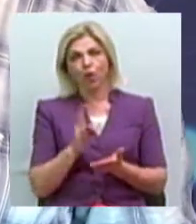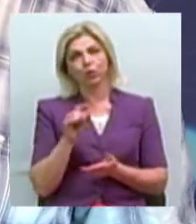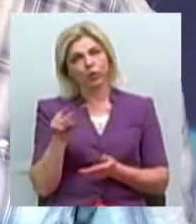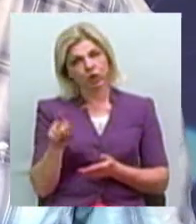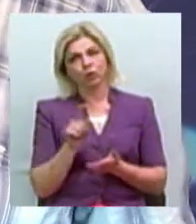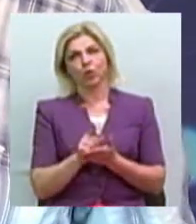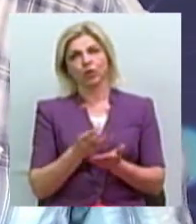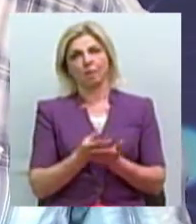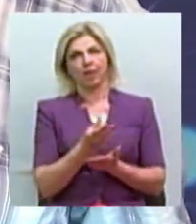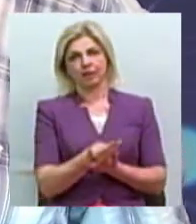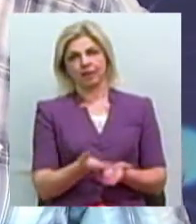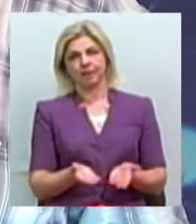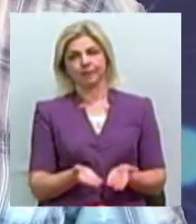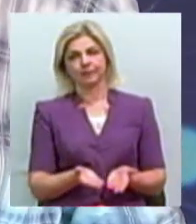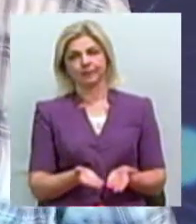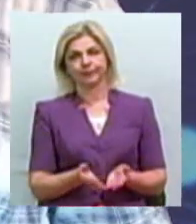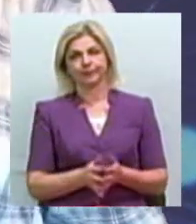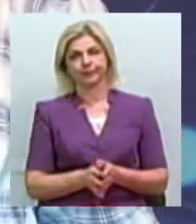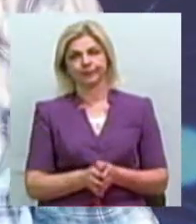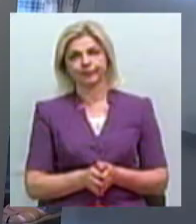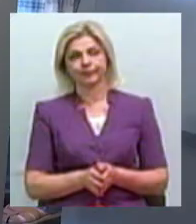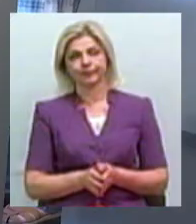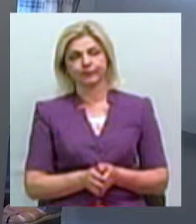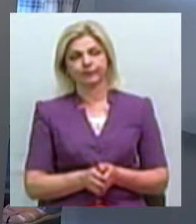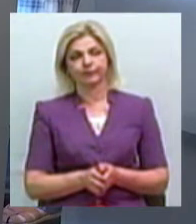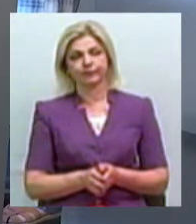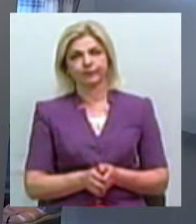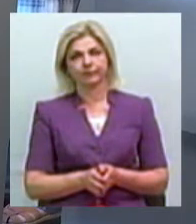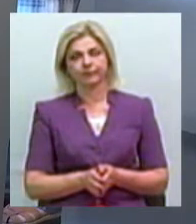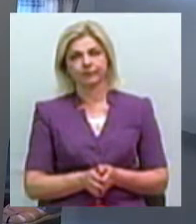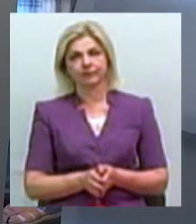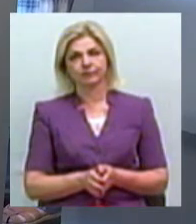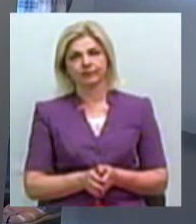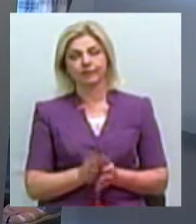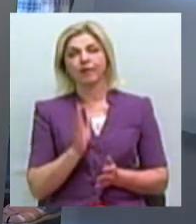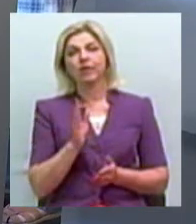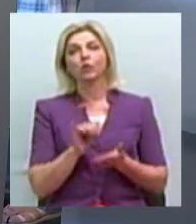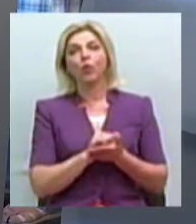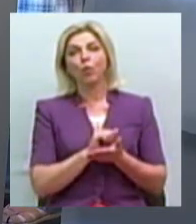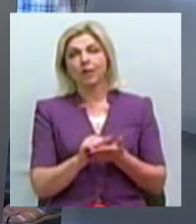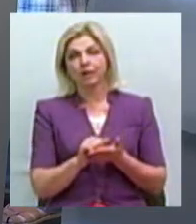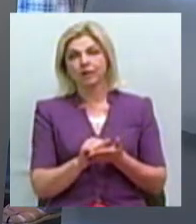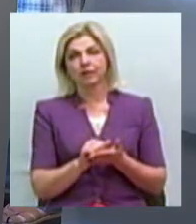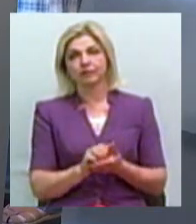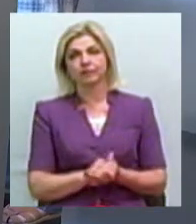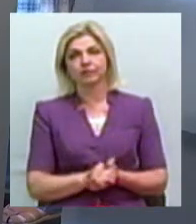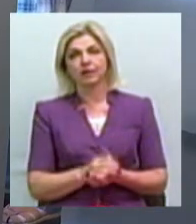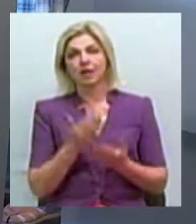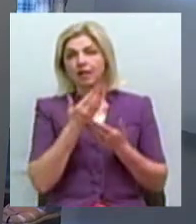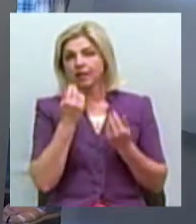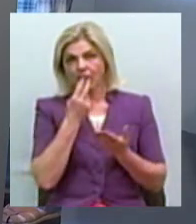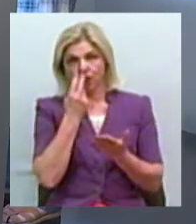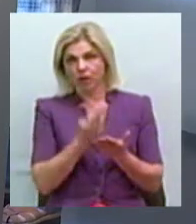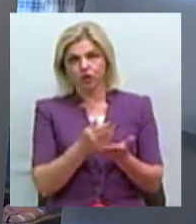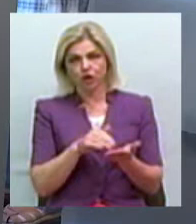должен платить. Вот. А в документах, ну, не отражено